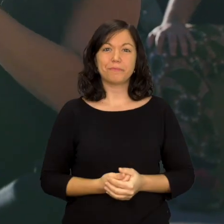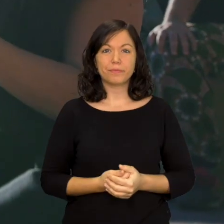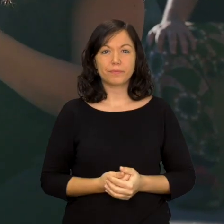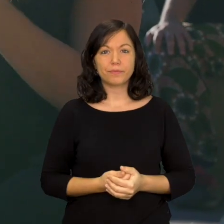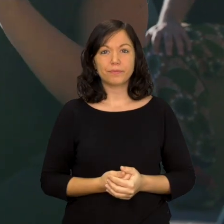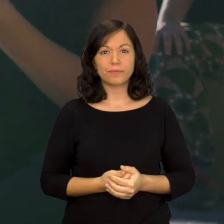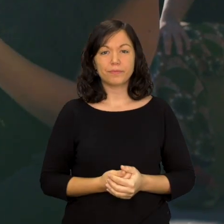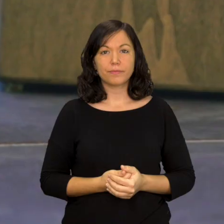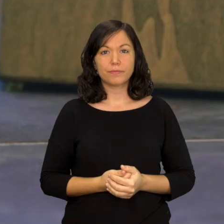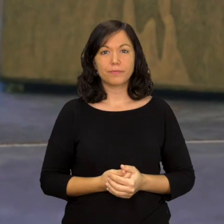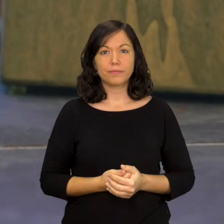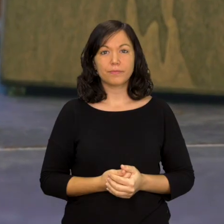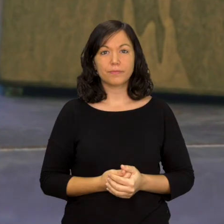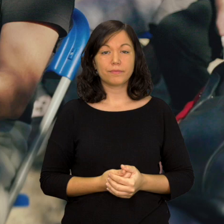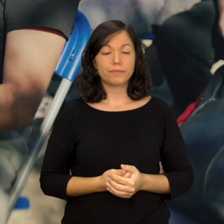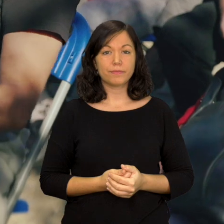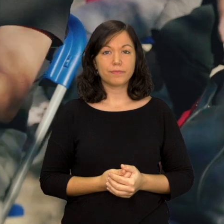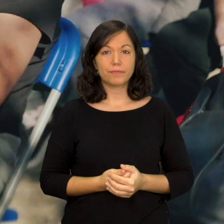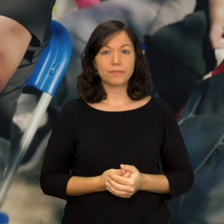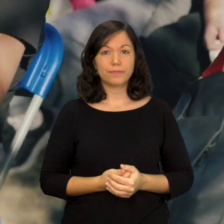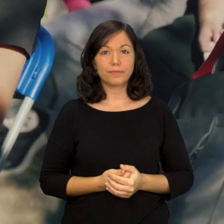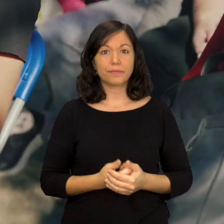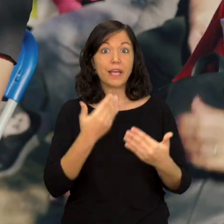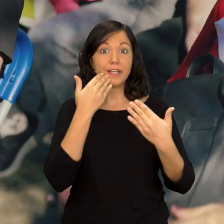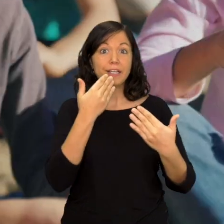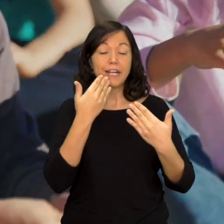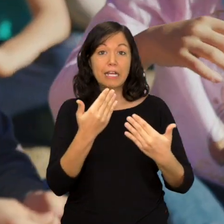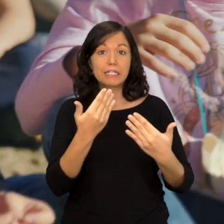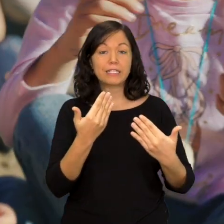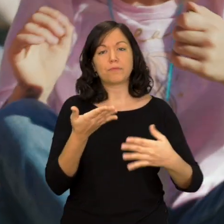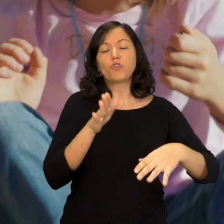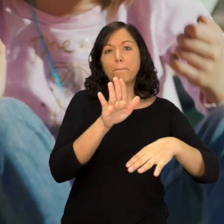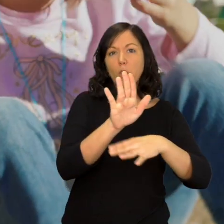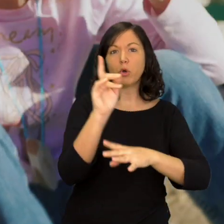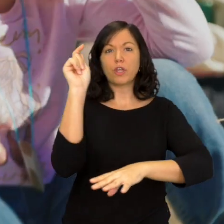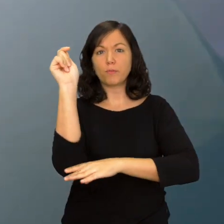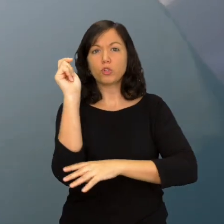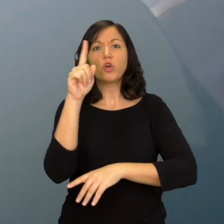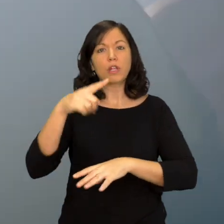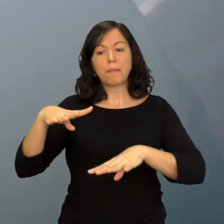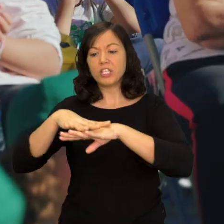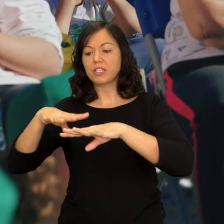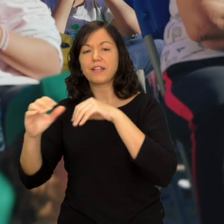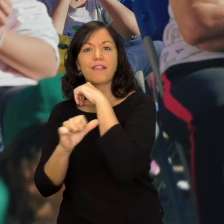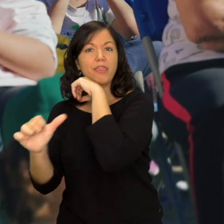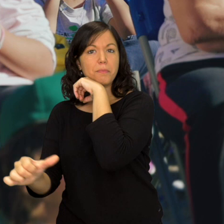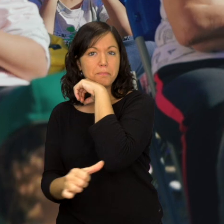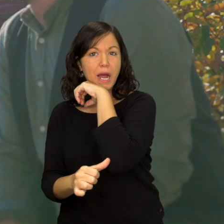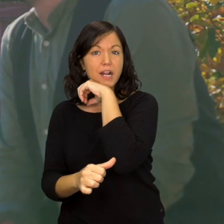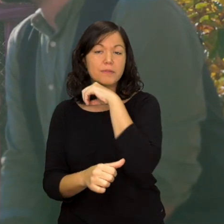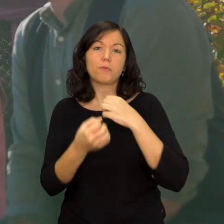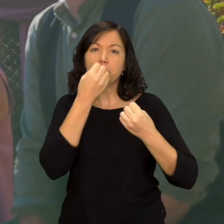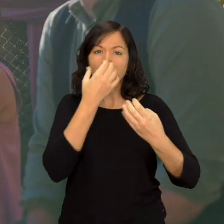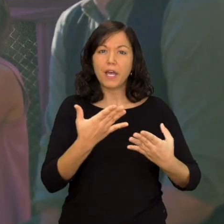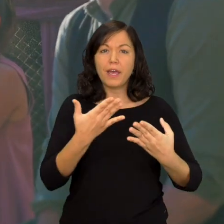Un espectacle s'interpreta en llengua de signes. Gràcies a doncs, aquesta aposta des de la Diputació i des de la xarxa de parcs, doncs, bueno, sempre va